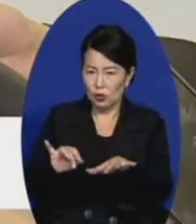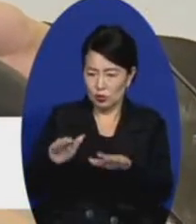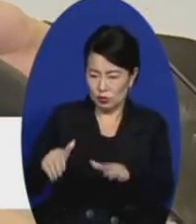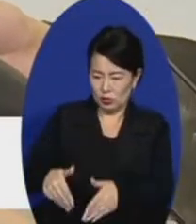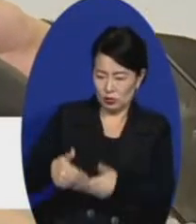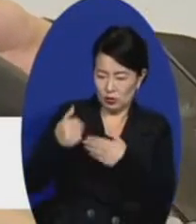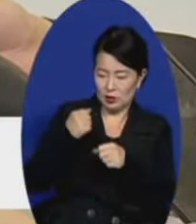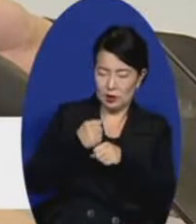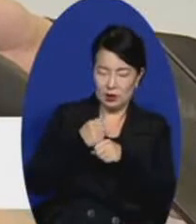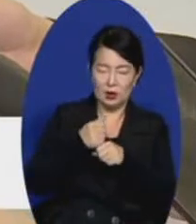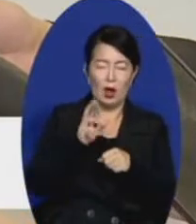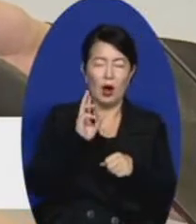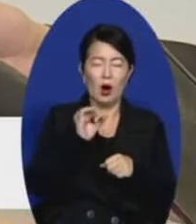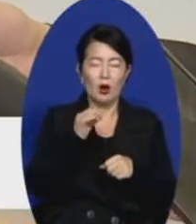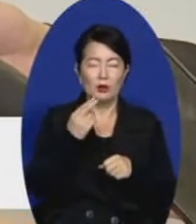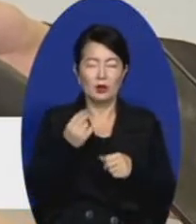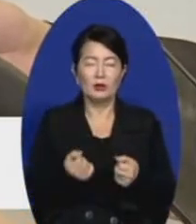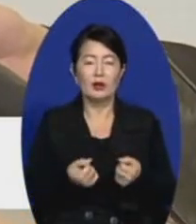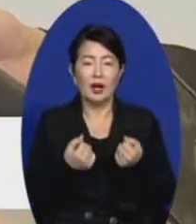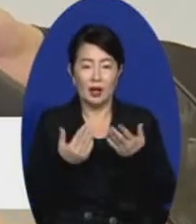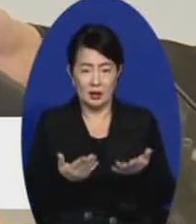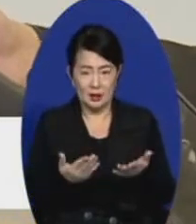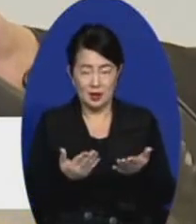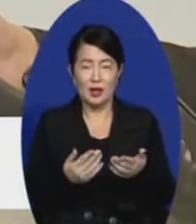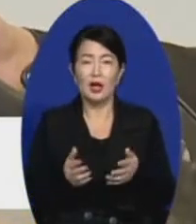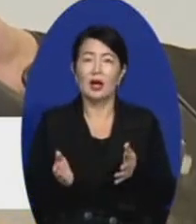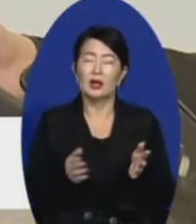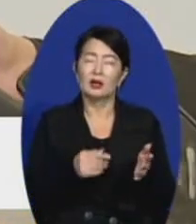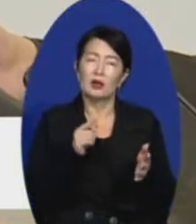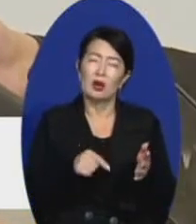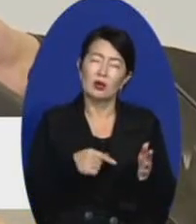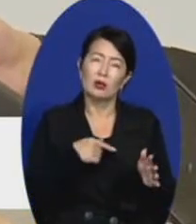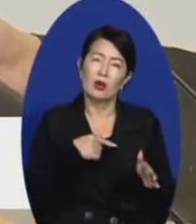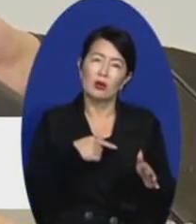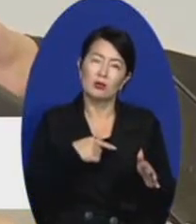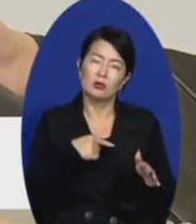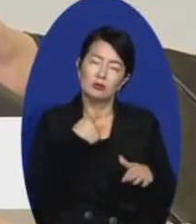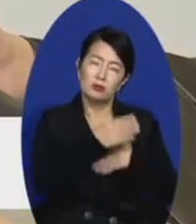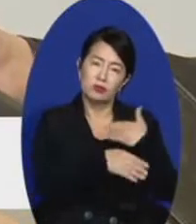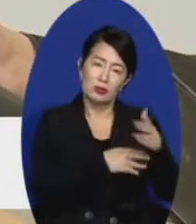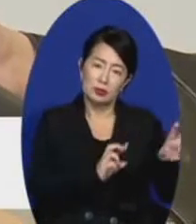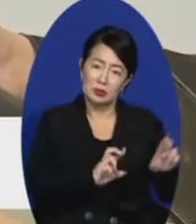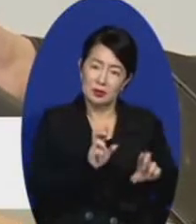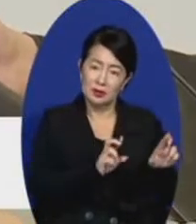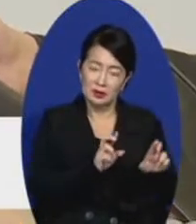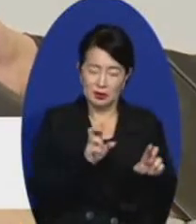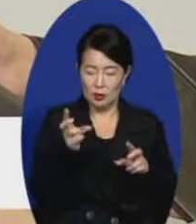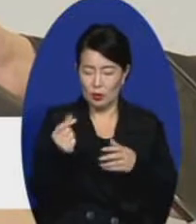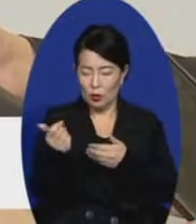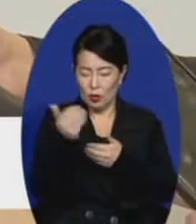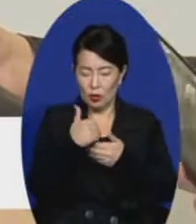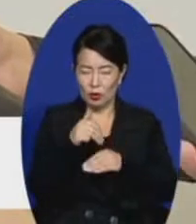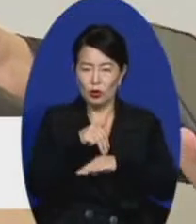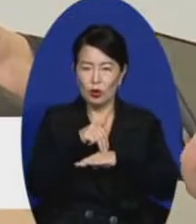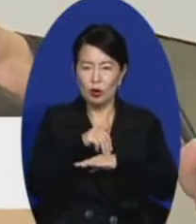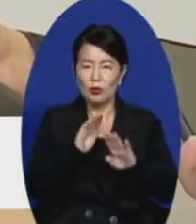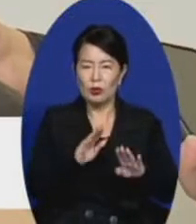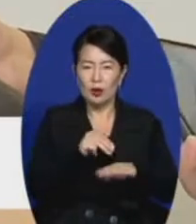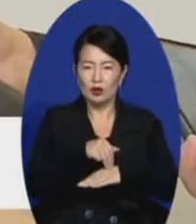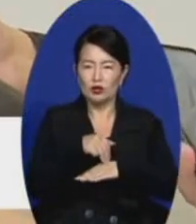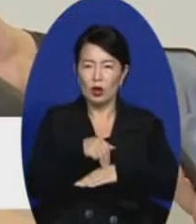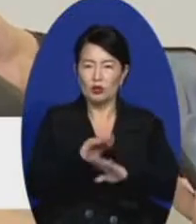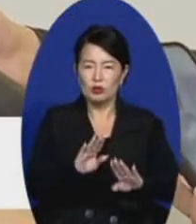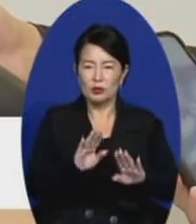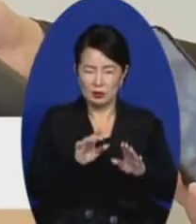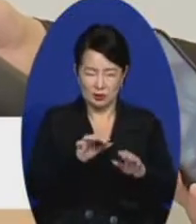ашиглахаар гол концепцийг гаргаж ирж байгаа. Нөгөөдөөгөр одоо явагдаж байгаа бизнес хөрөнгө оруулалтынхаа тодорхой ажиллагааг нь хангахад